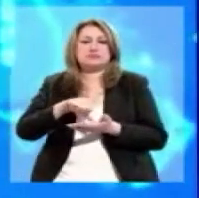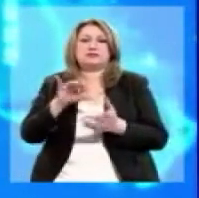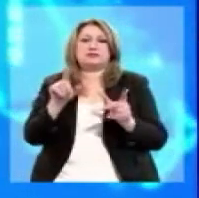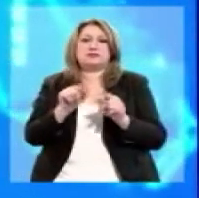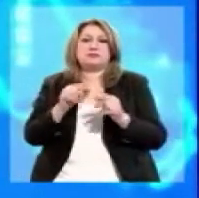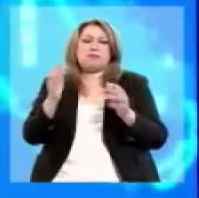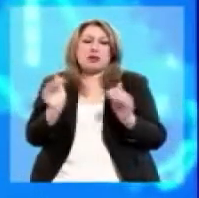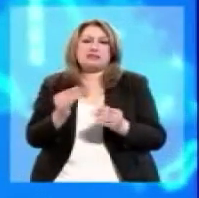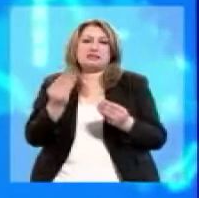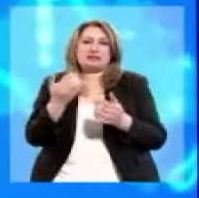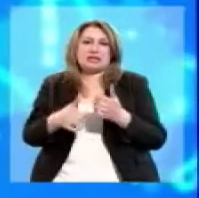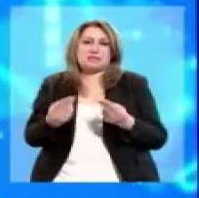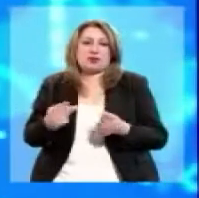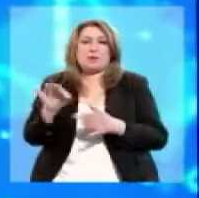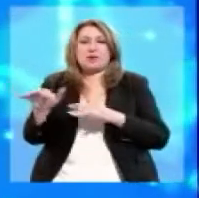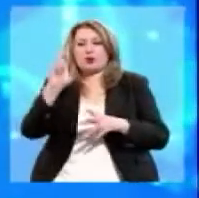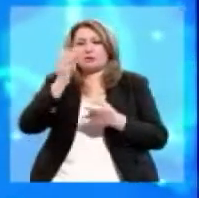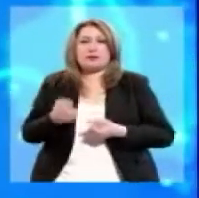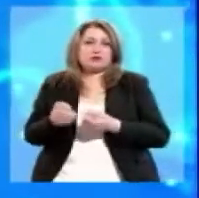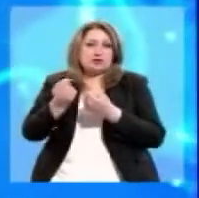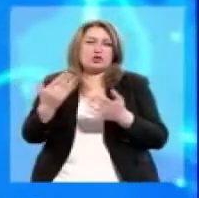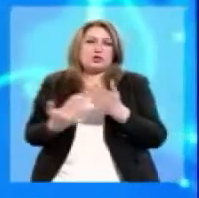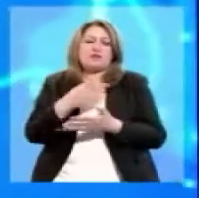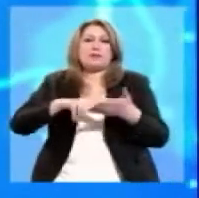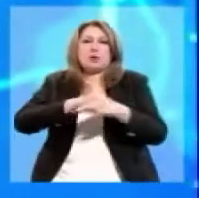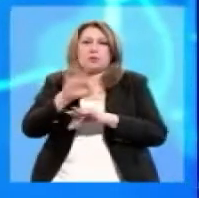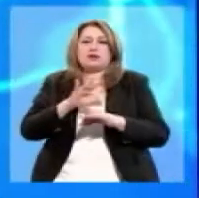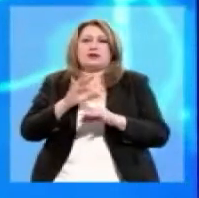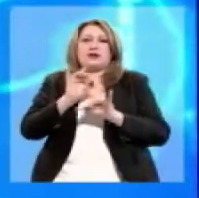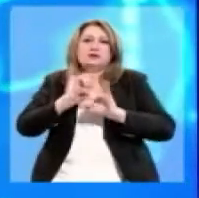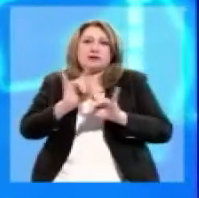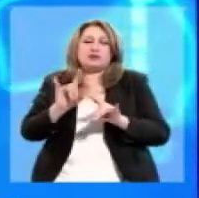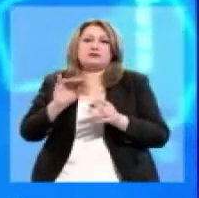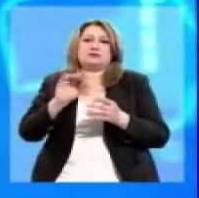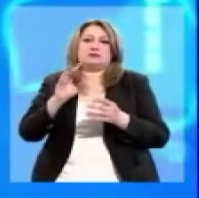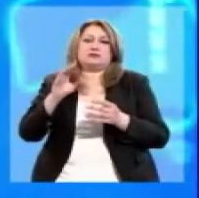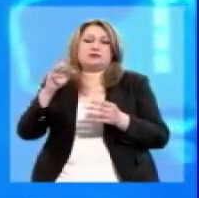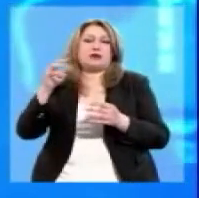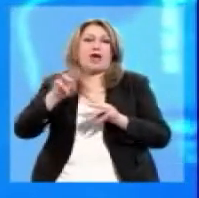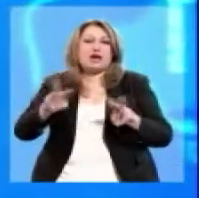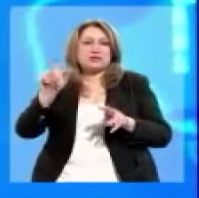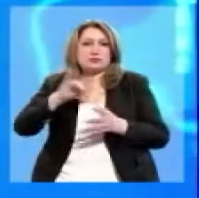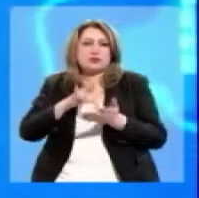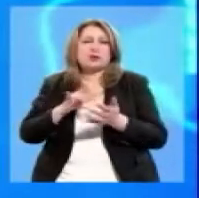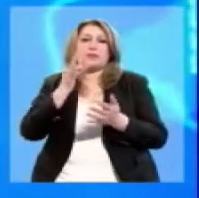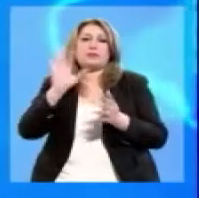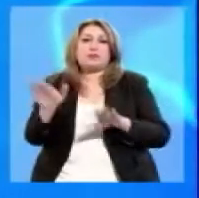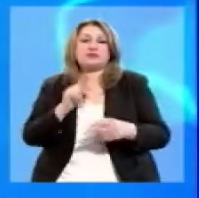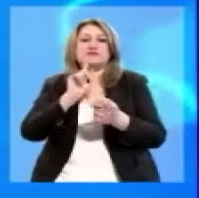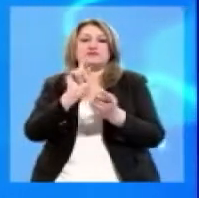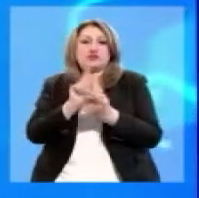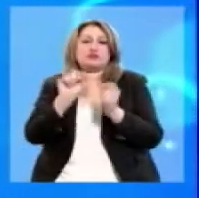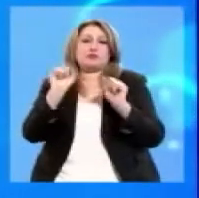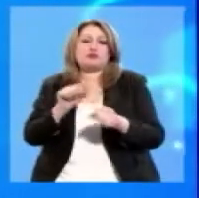и среднего бизнеса. О мерах государственной поддержки и новых проектов информировал Марат Джундубаев. После участники встречи могли задать